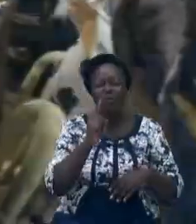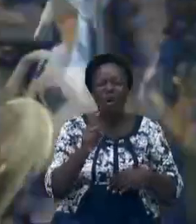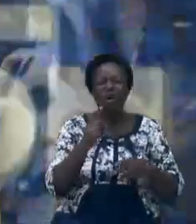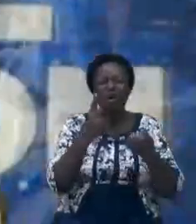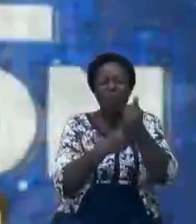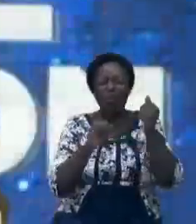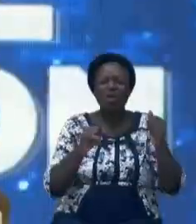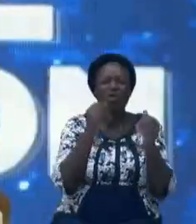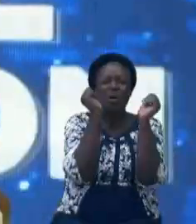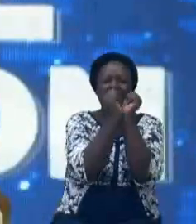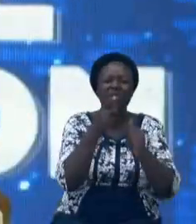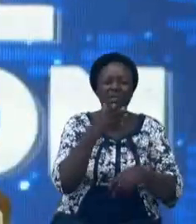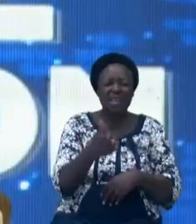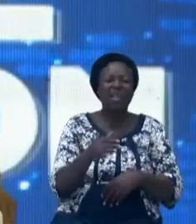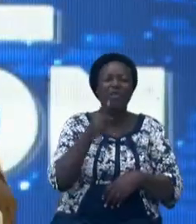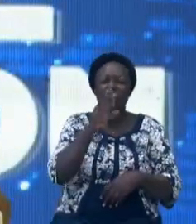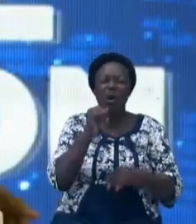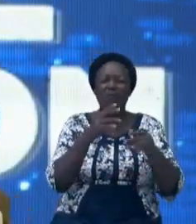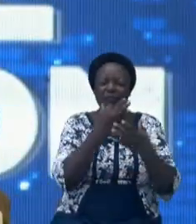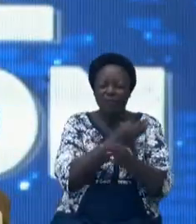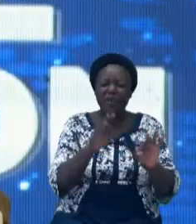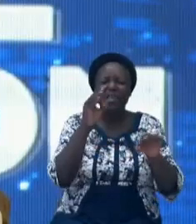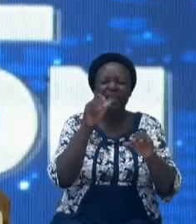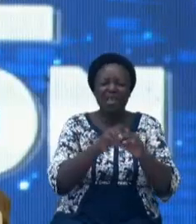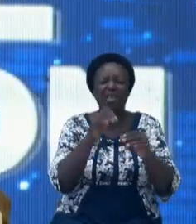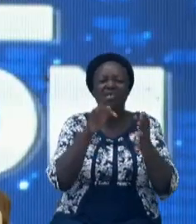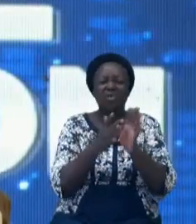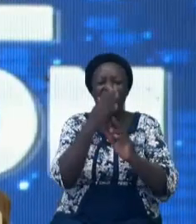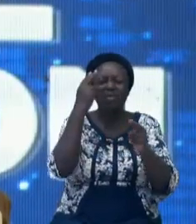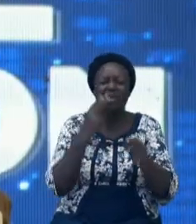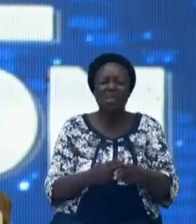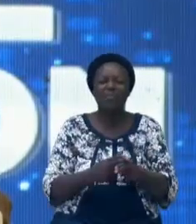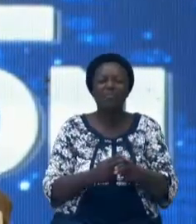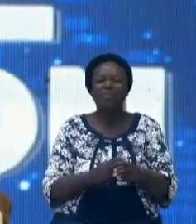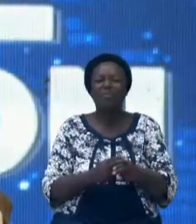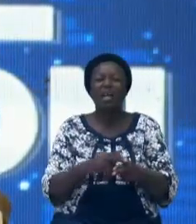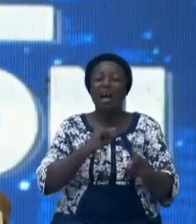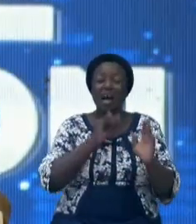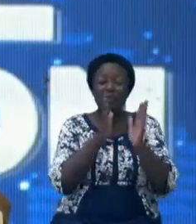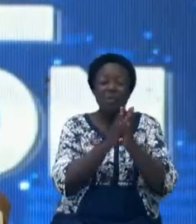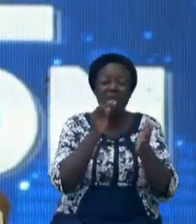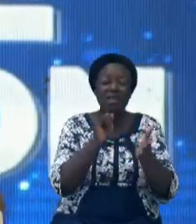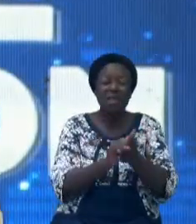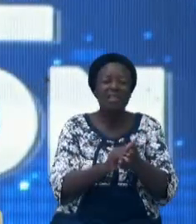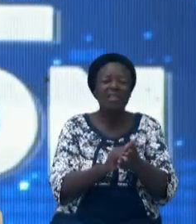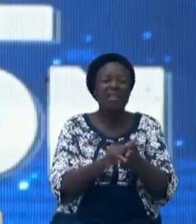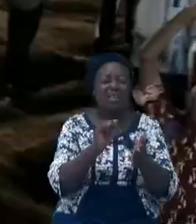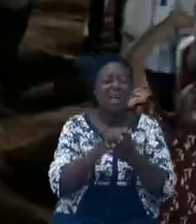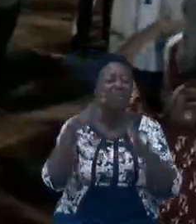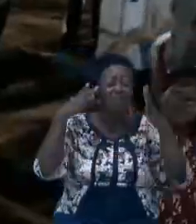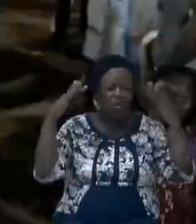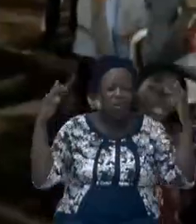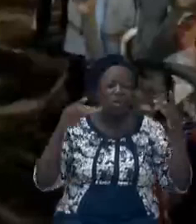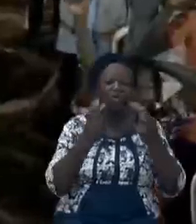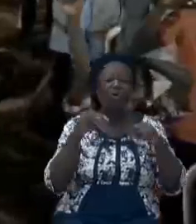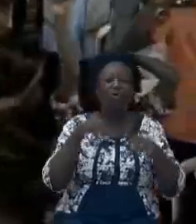tout ce qui te lis que qui que ce soit qui te mettais captifs là bas tu libéré au nom de